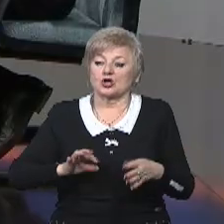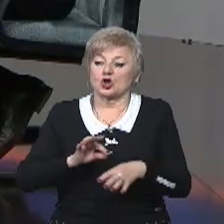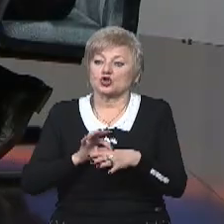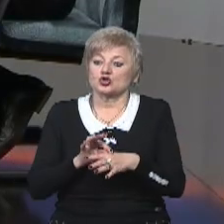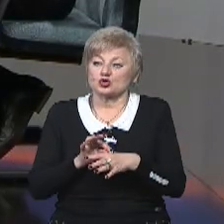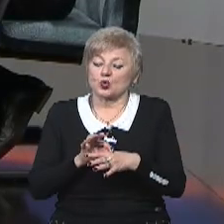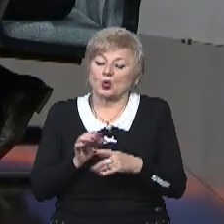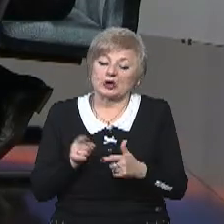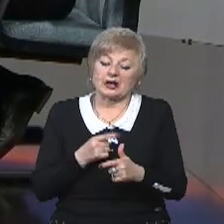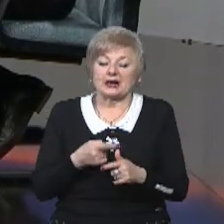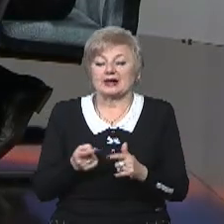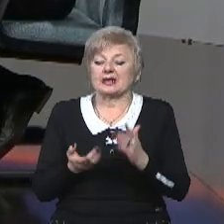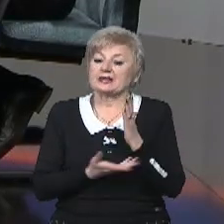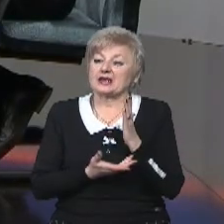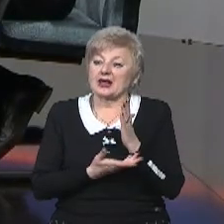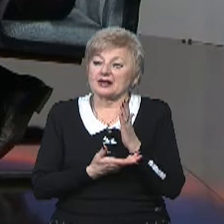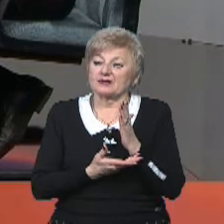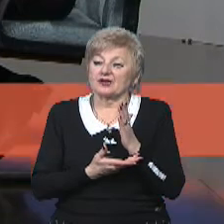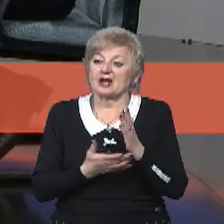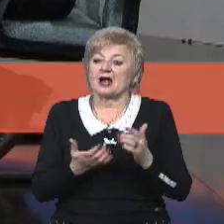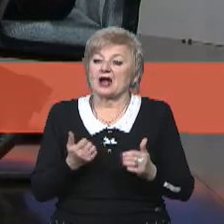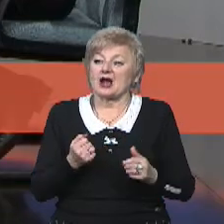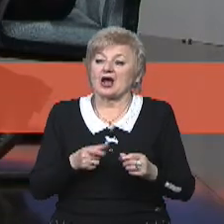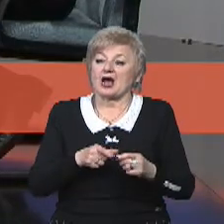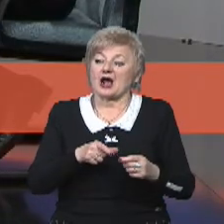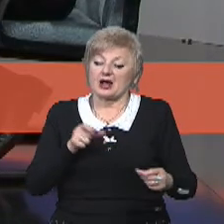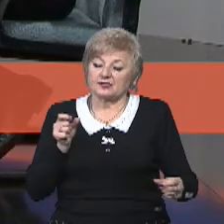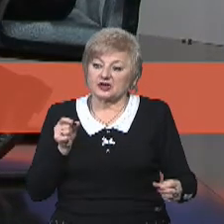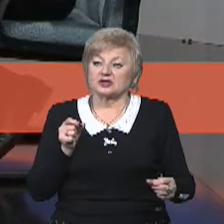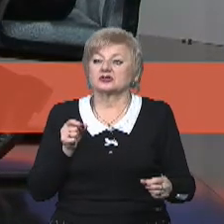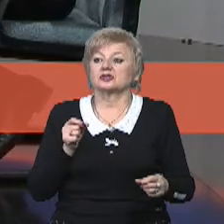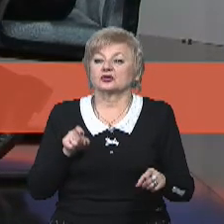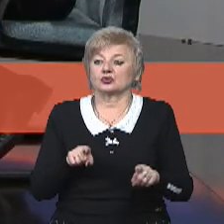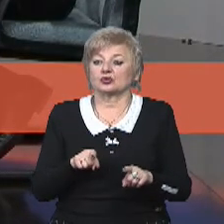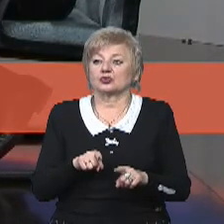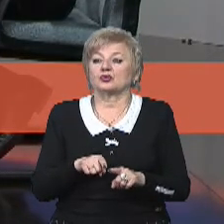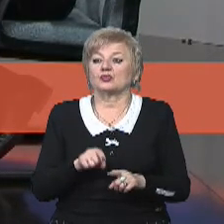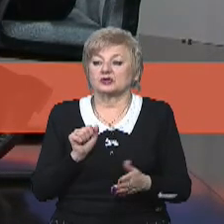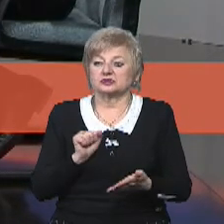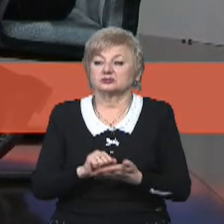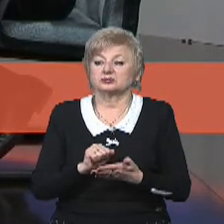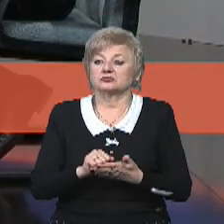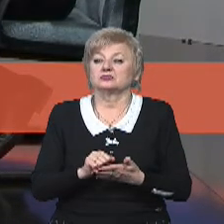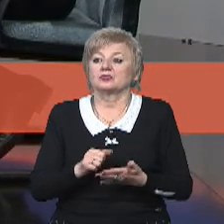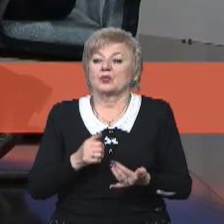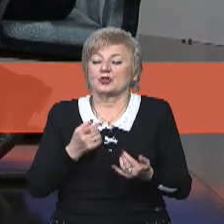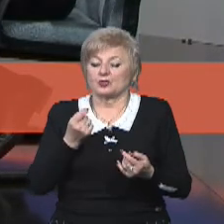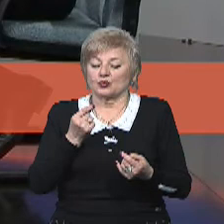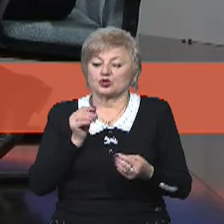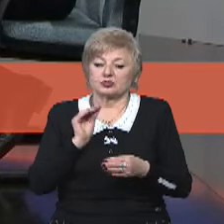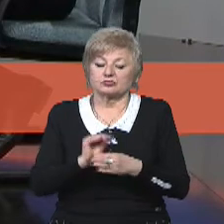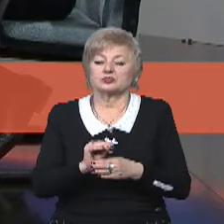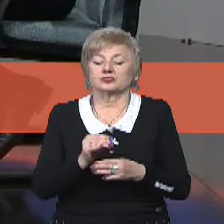чи дерева, ось, і гарда. Ось і навершя. Вже також плаковані платівками з жовтого